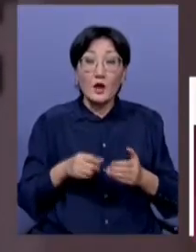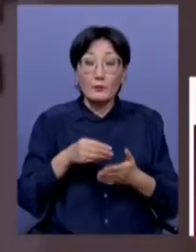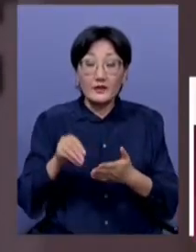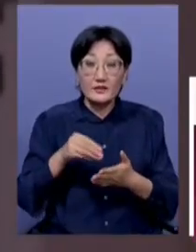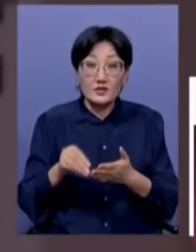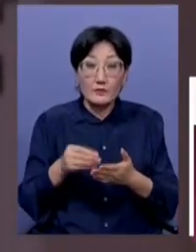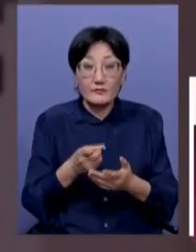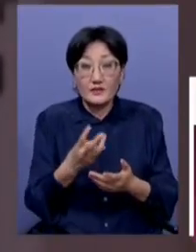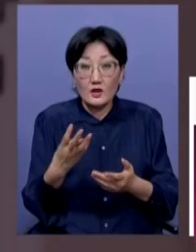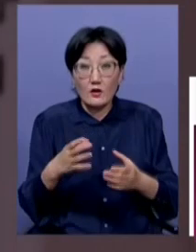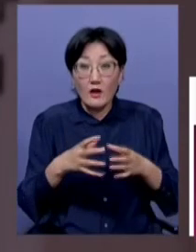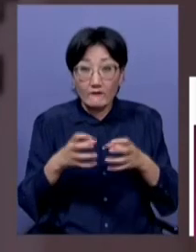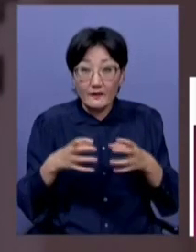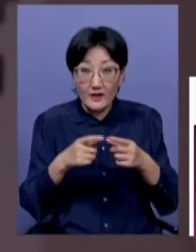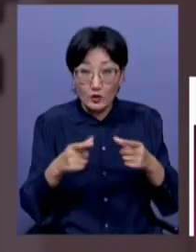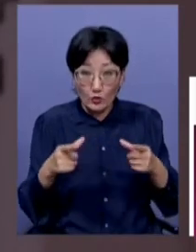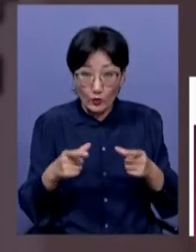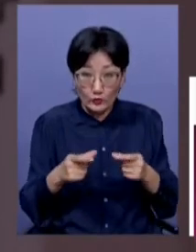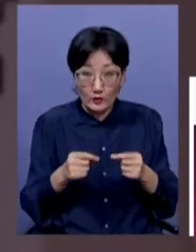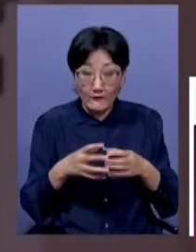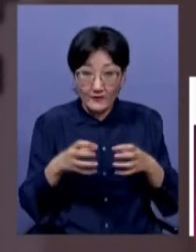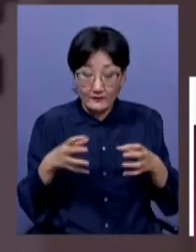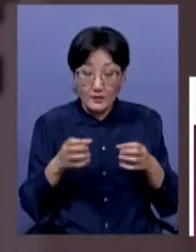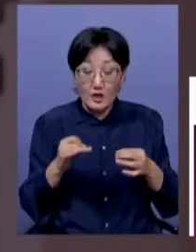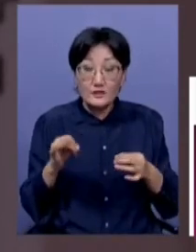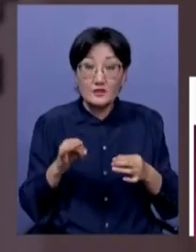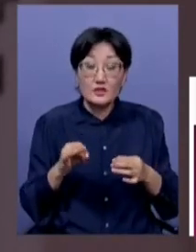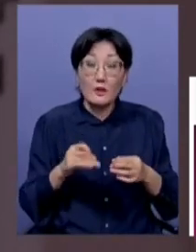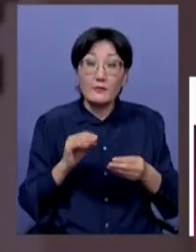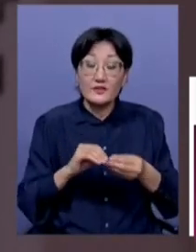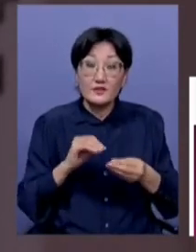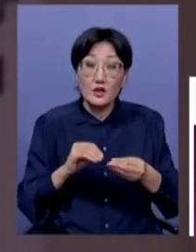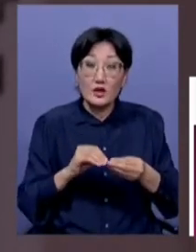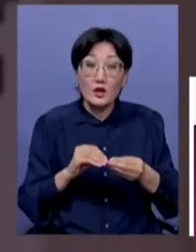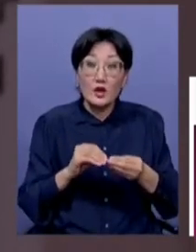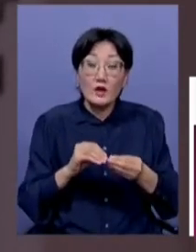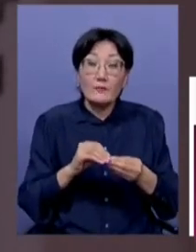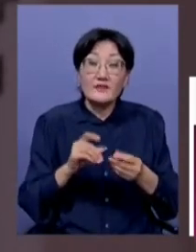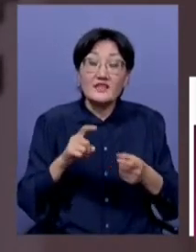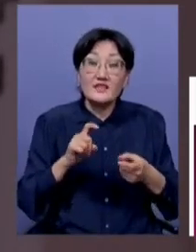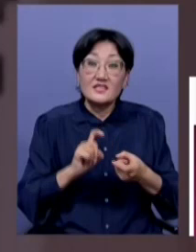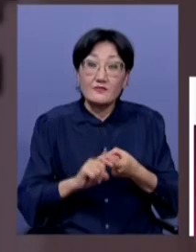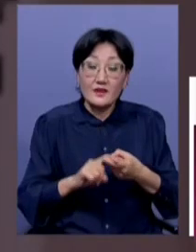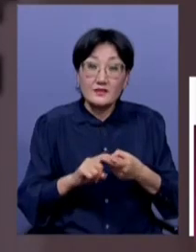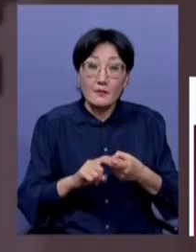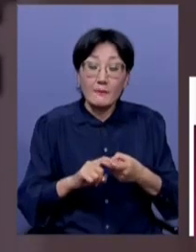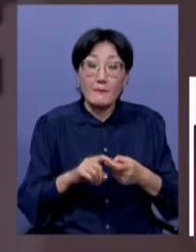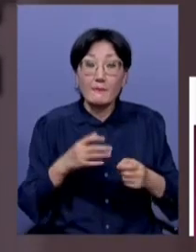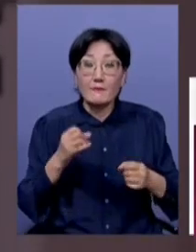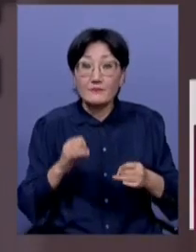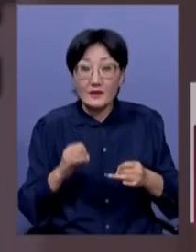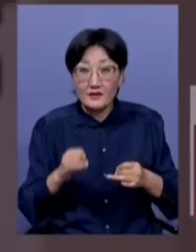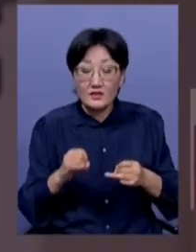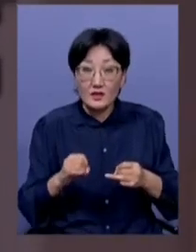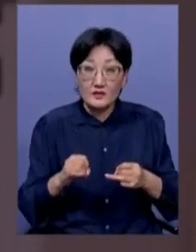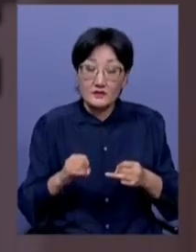покупать несколько Wi-Fi роутеров, но они из-за того, что периодически ловят, это тоже очень тяжело, не